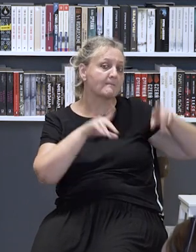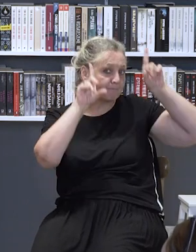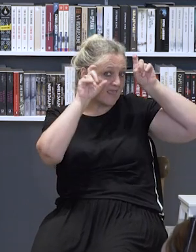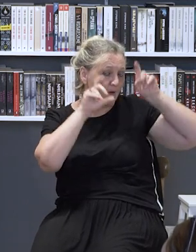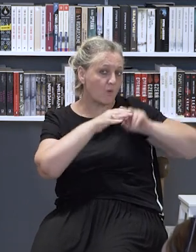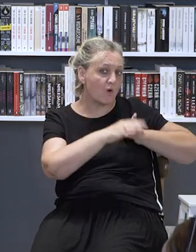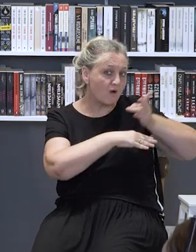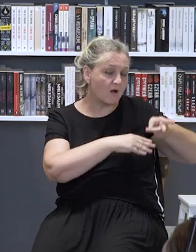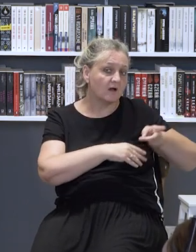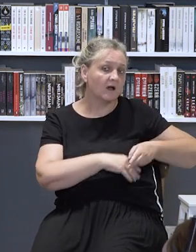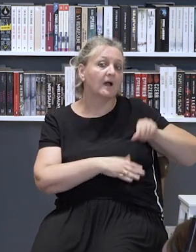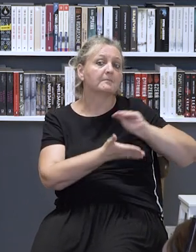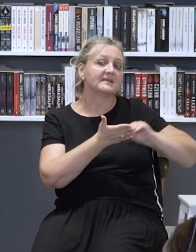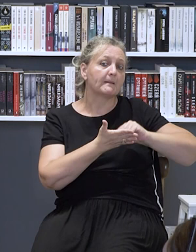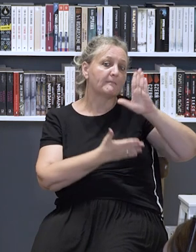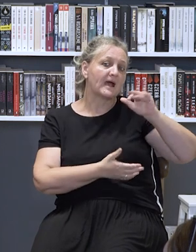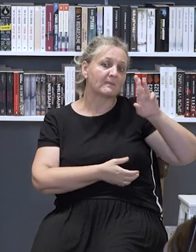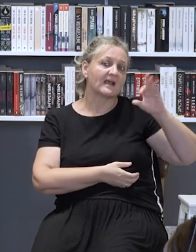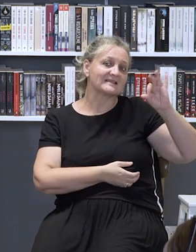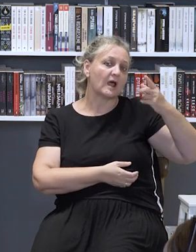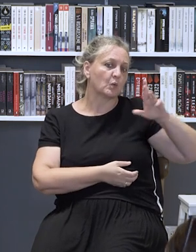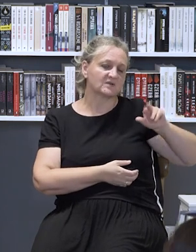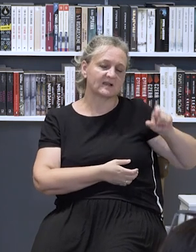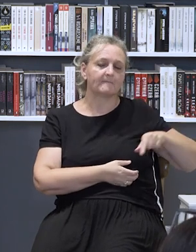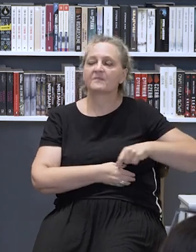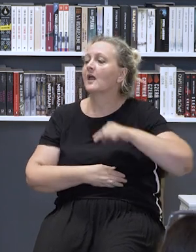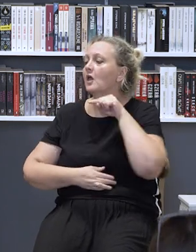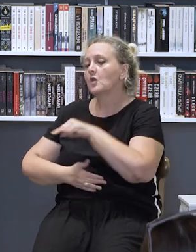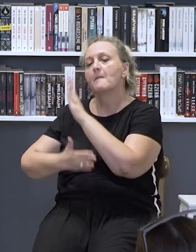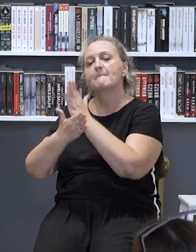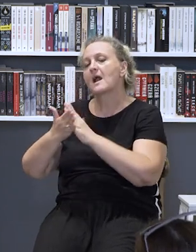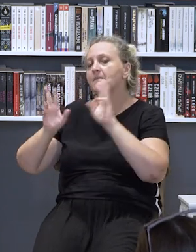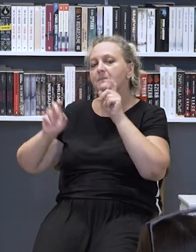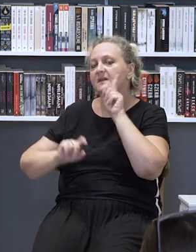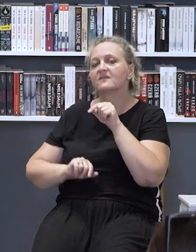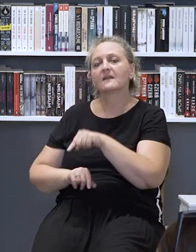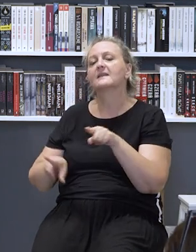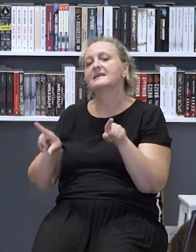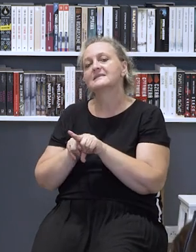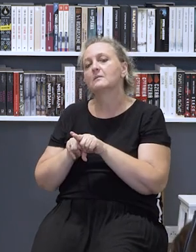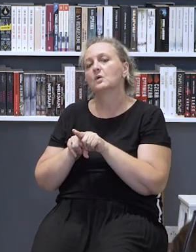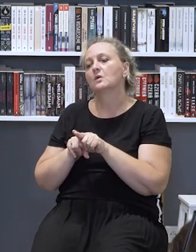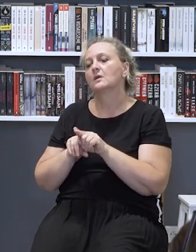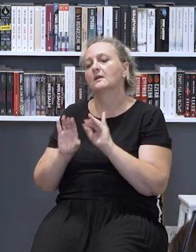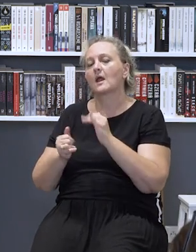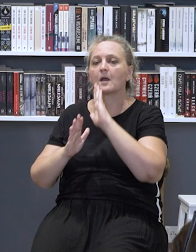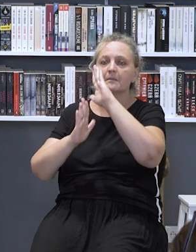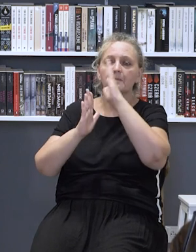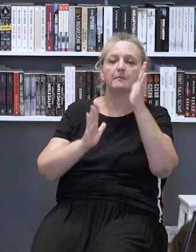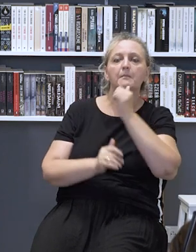którą już dopisała Barbara Sadurska. Tak, ta mapa to nie jest ta prawdziwa mapa, która znajduje się prawdopodobnie w